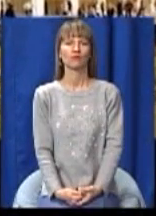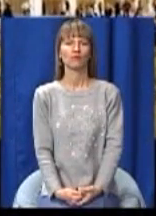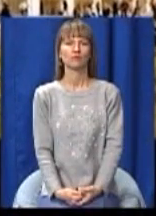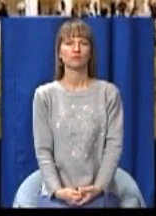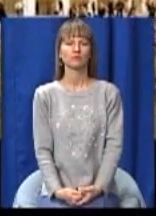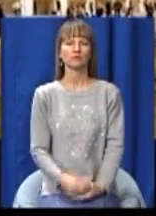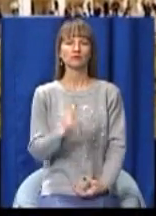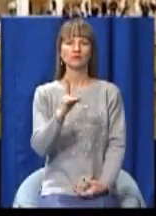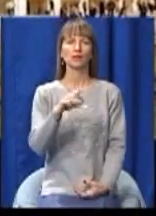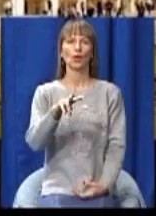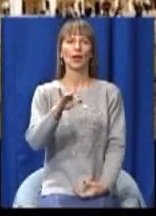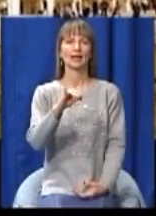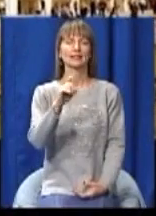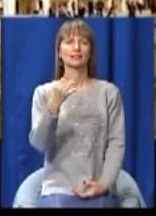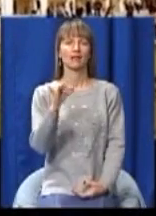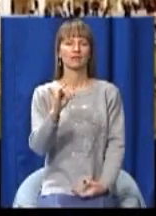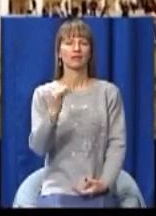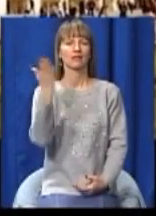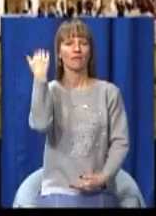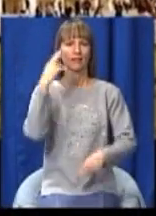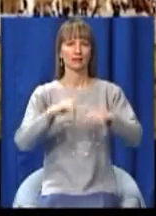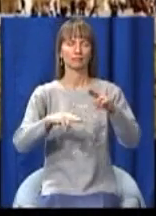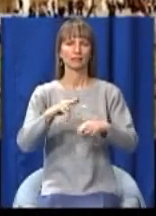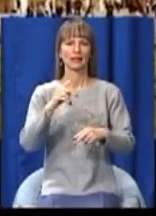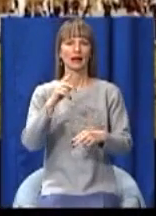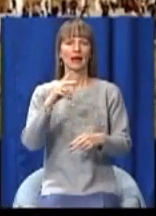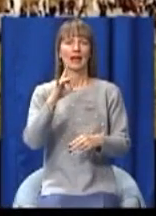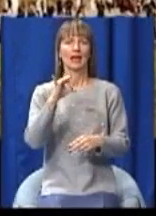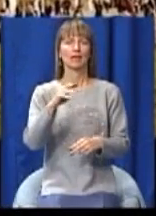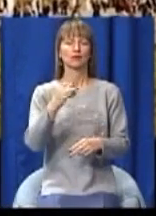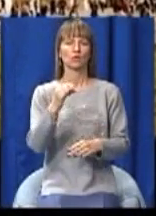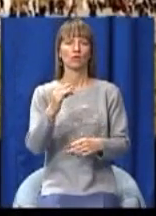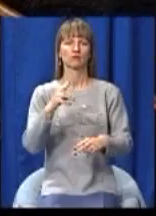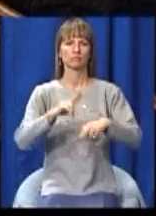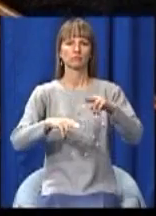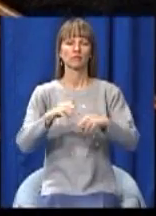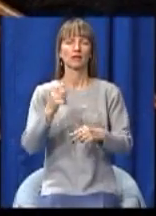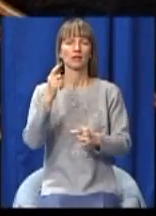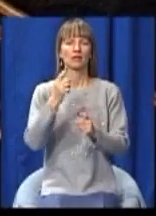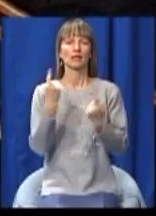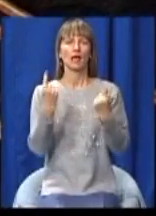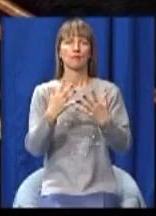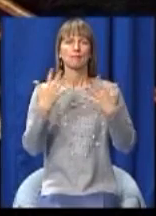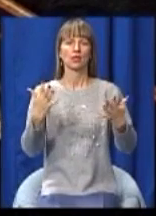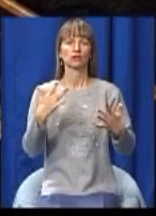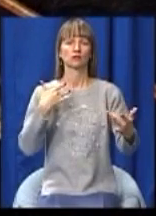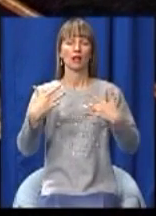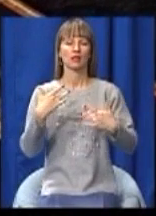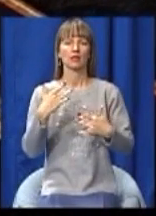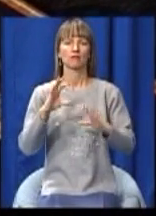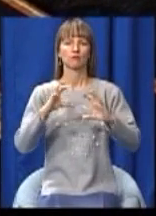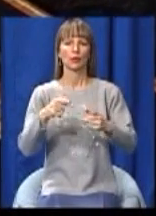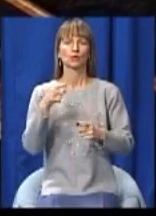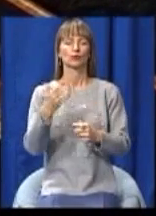полезай на и видом очень вы твердо вне римской архитектуры и наибольшей амфитеатр у свити тут у stardoll не джаз избирались и